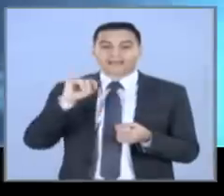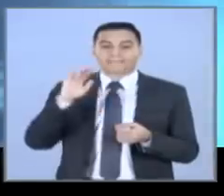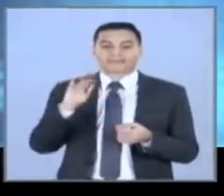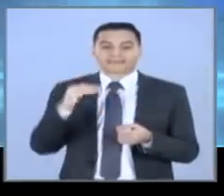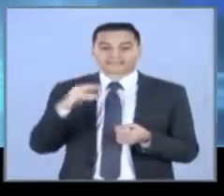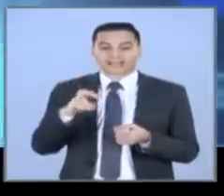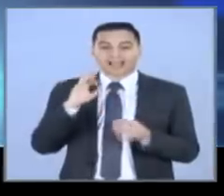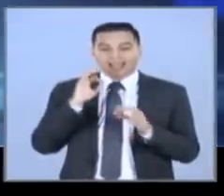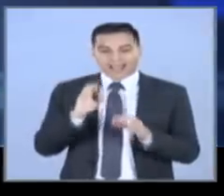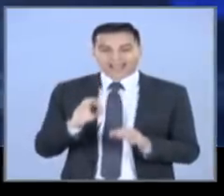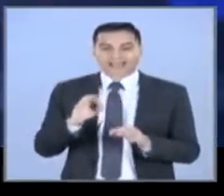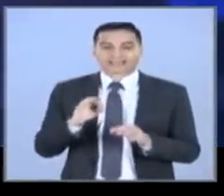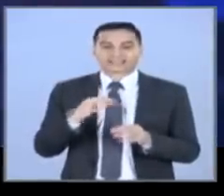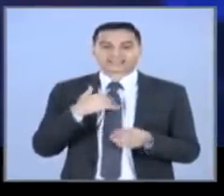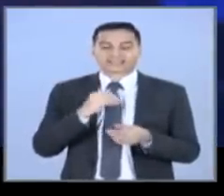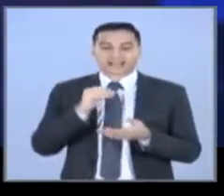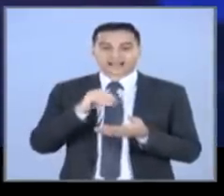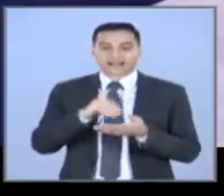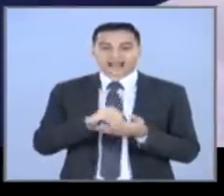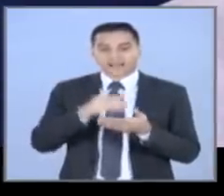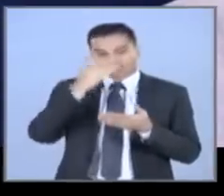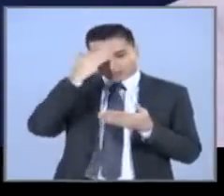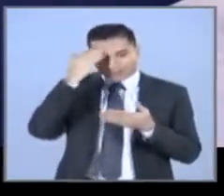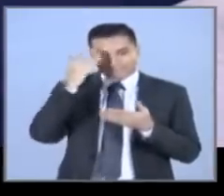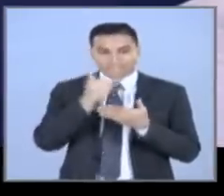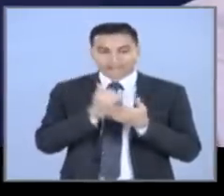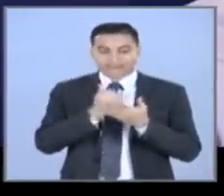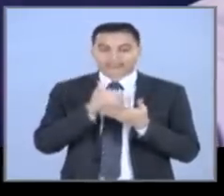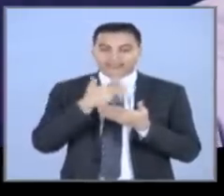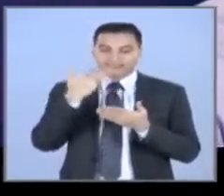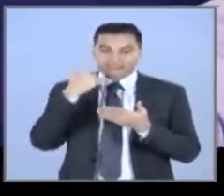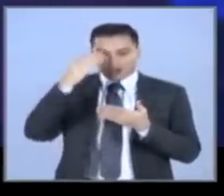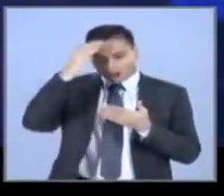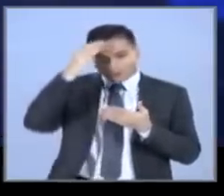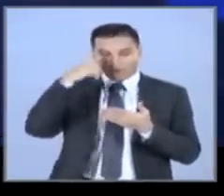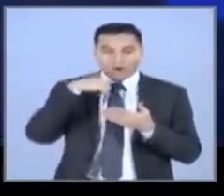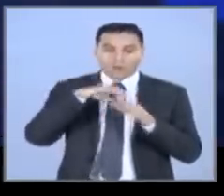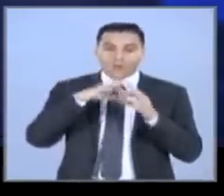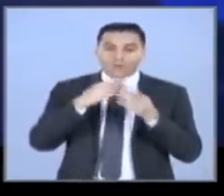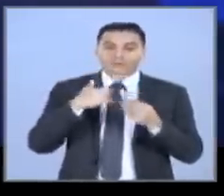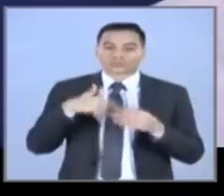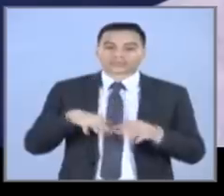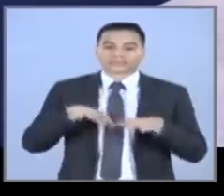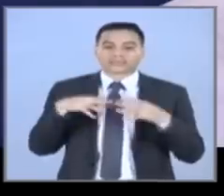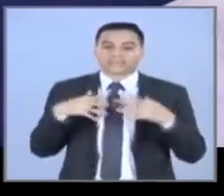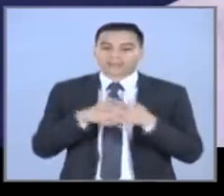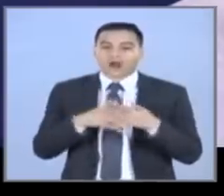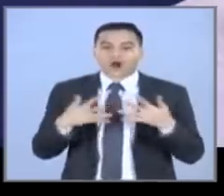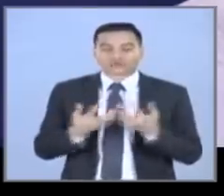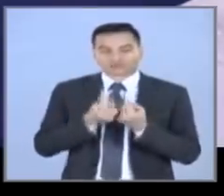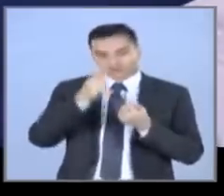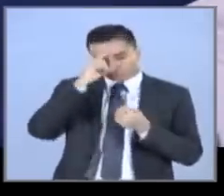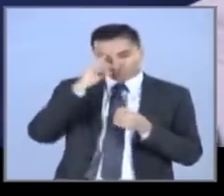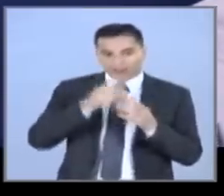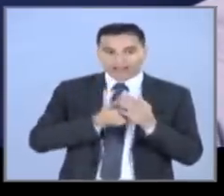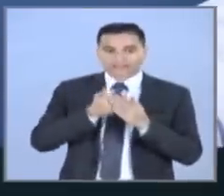اكيد مشاركتي في برنامج العباقره من دارس ادتني الخبره الكافيه اللي هتفيدني باذن الله في موسم العائلات واقدر ادي احسن بكتير واوصل لاعلى مكانه